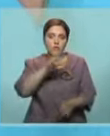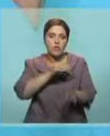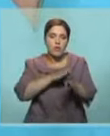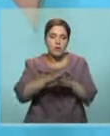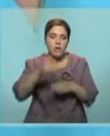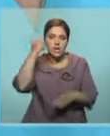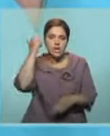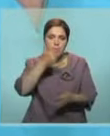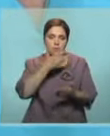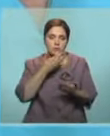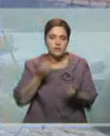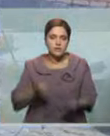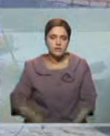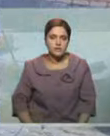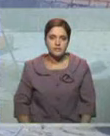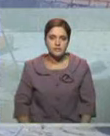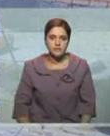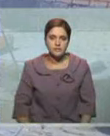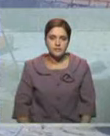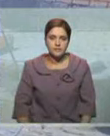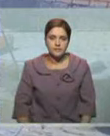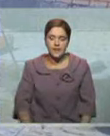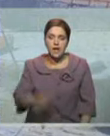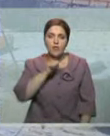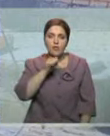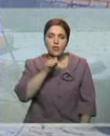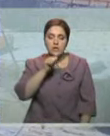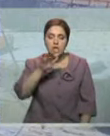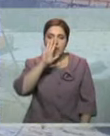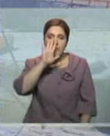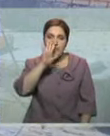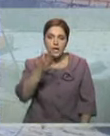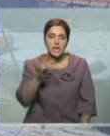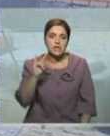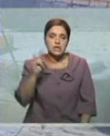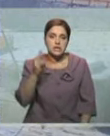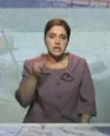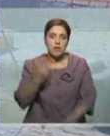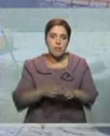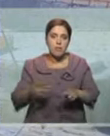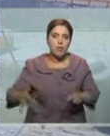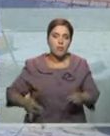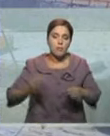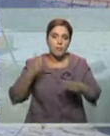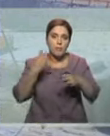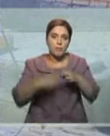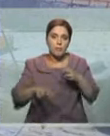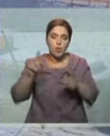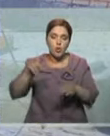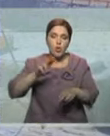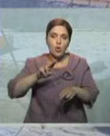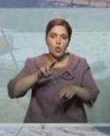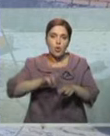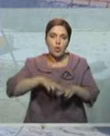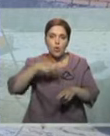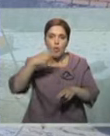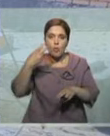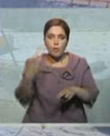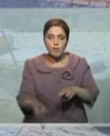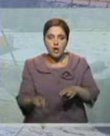всего нашего общества. В Кустанае 5-летний ребенок получил разрыв селезенки в результате падения в паркинг новостройки.